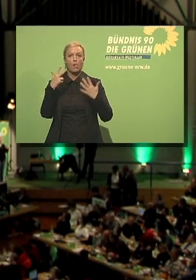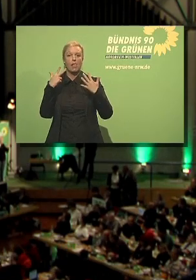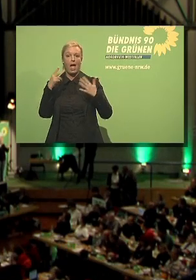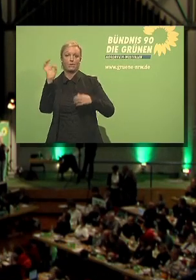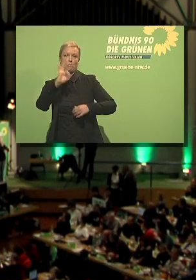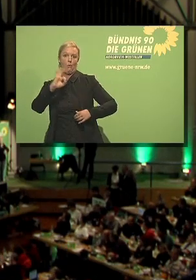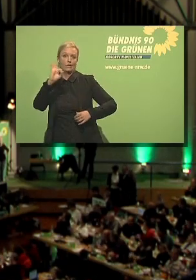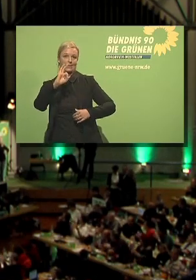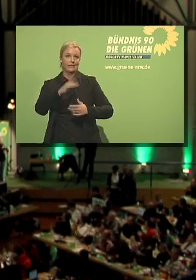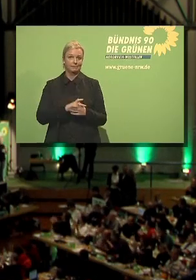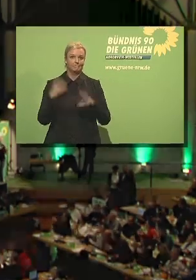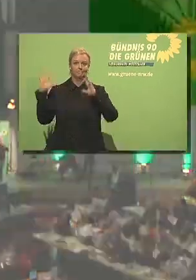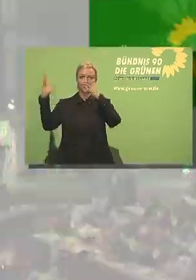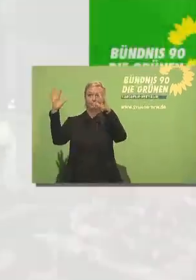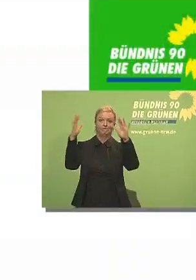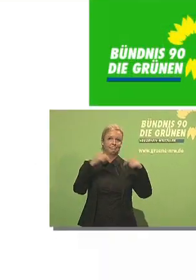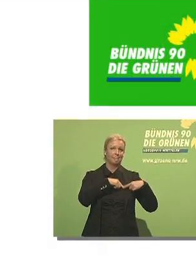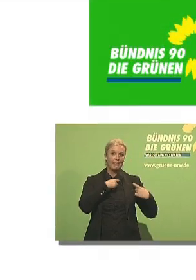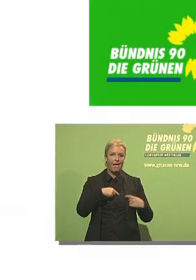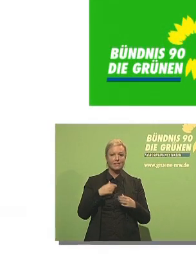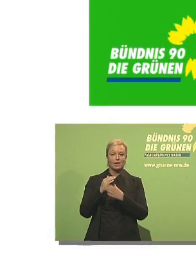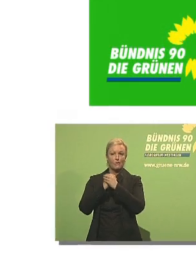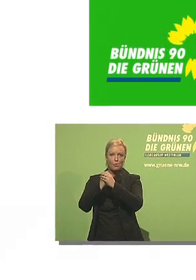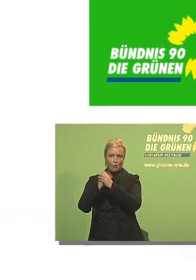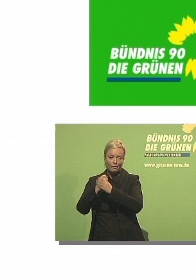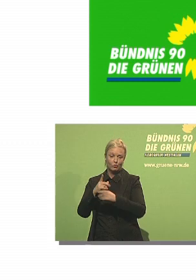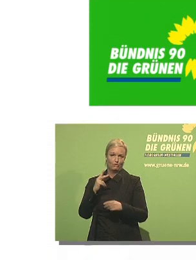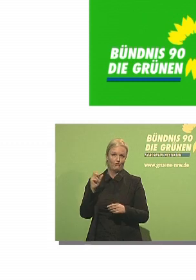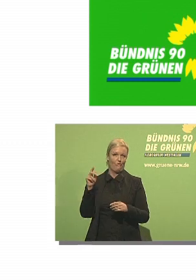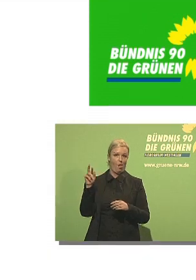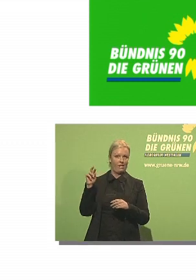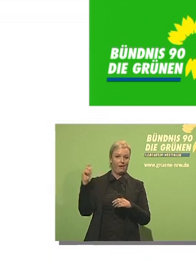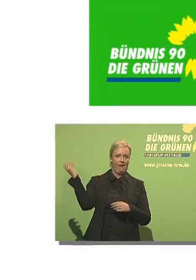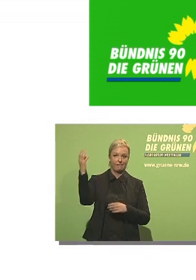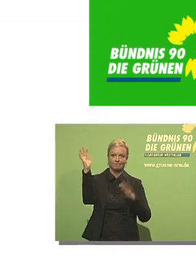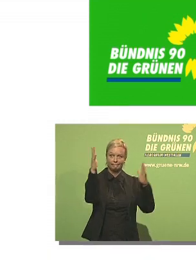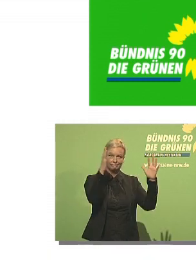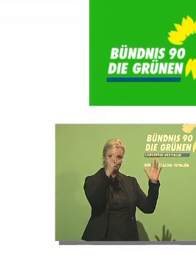83,08%. Herzlichen Glückwunsch, Volker.